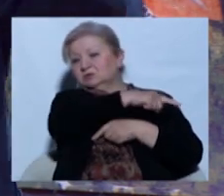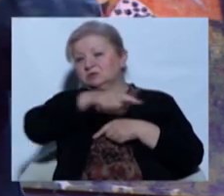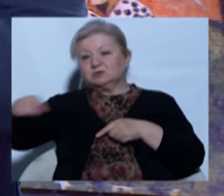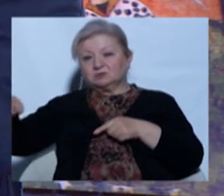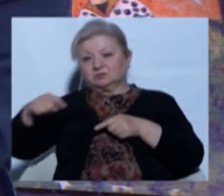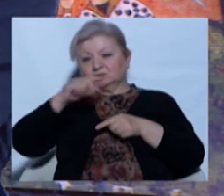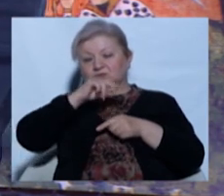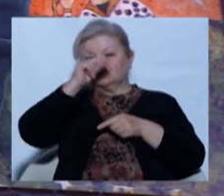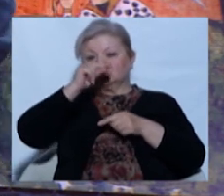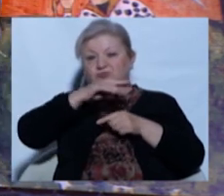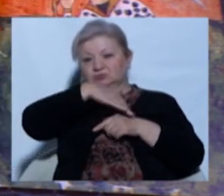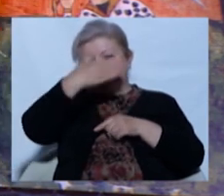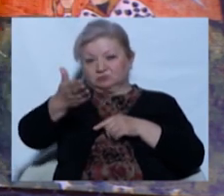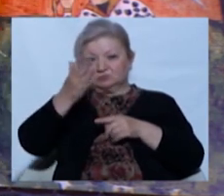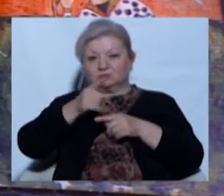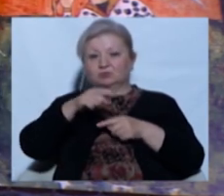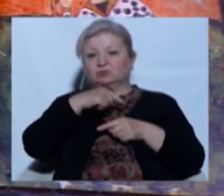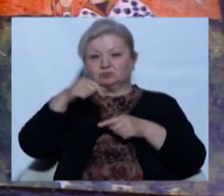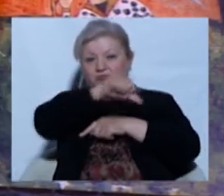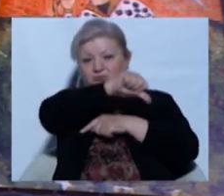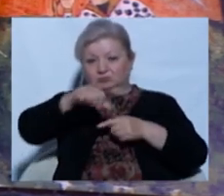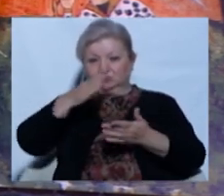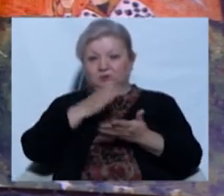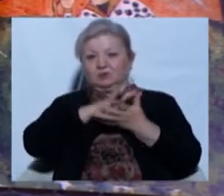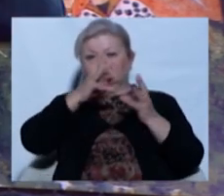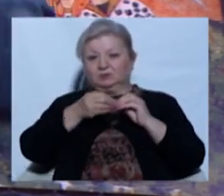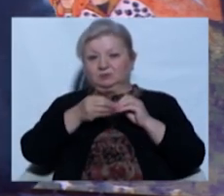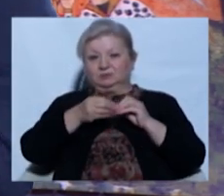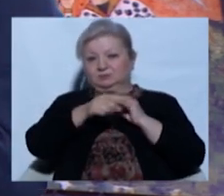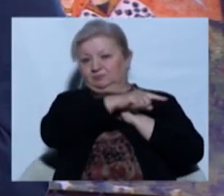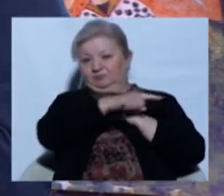საქართველოს ჩრდილოეთ ნაწილი, რომელიც ის რუსეთს ესაზღვრება, მთლიანად